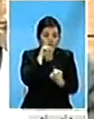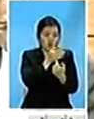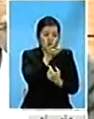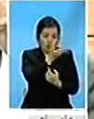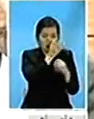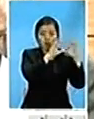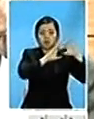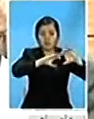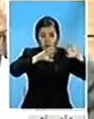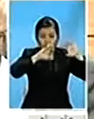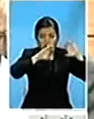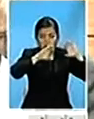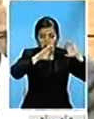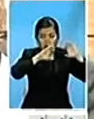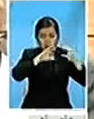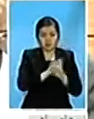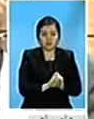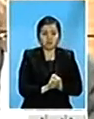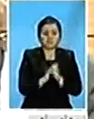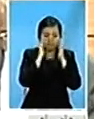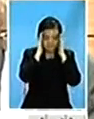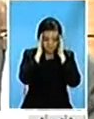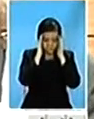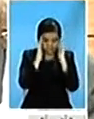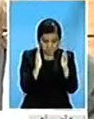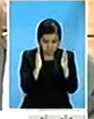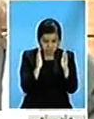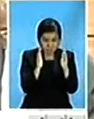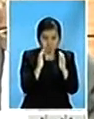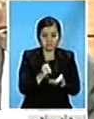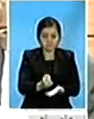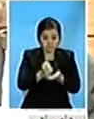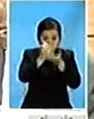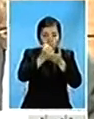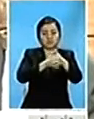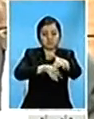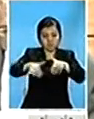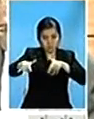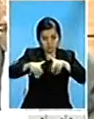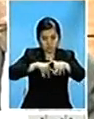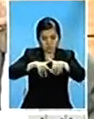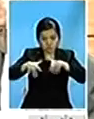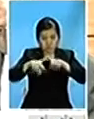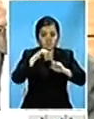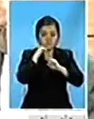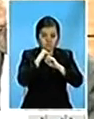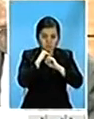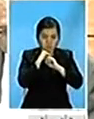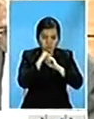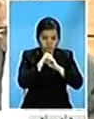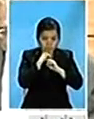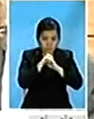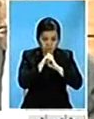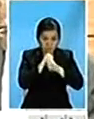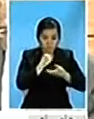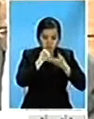ลมีสมาธิในการที่จะช่วยพี่น้องประชาชนให้สามารถที่จะช่